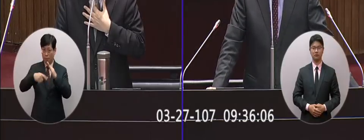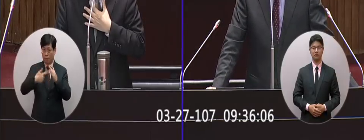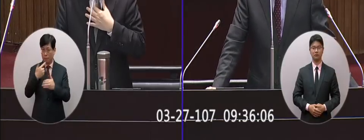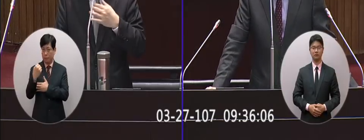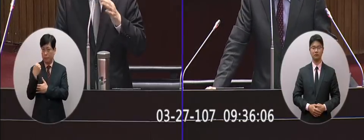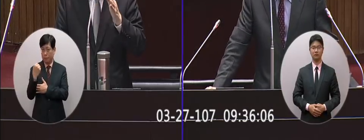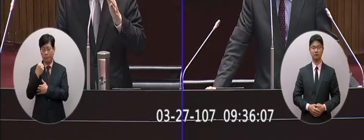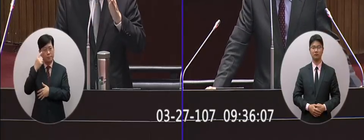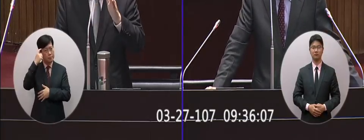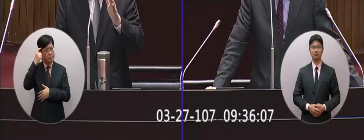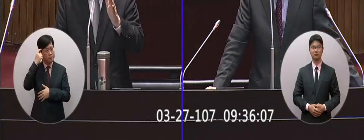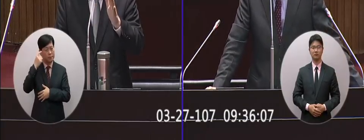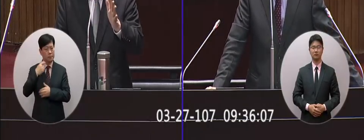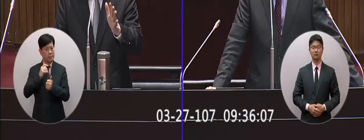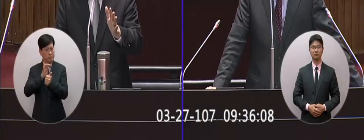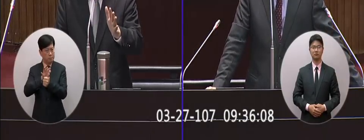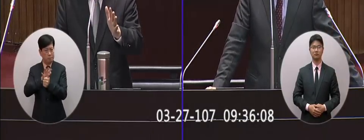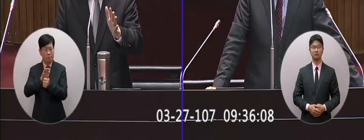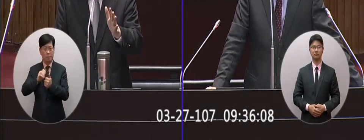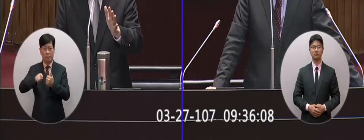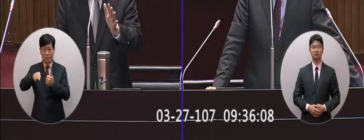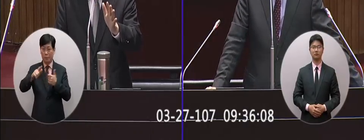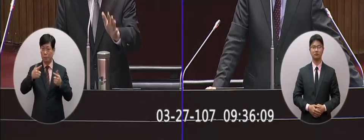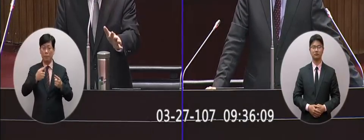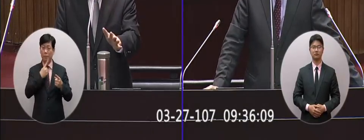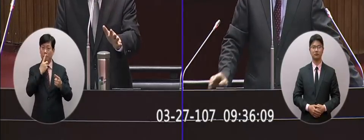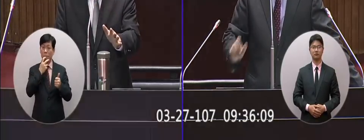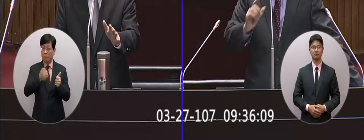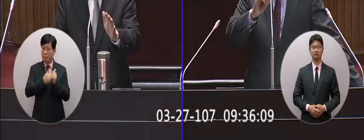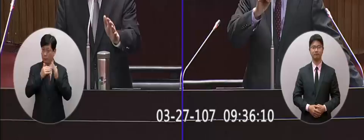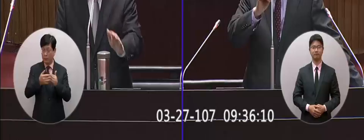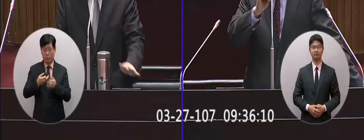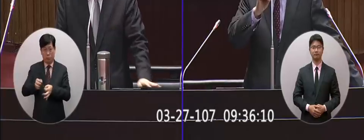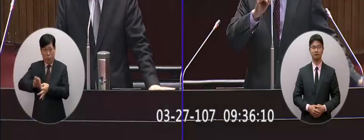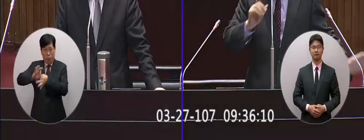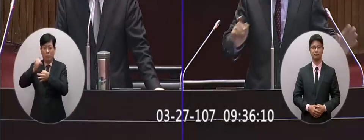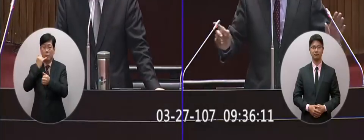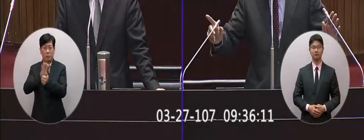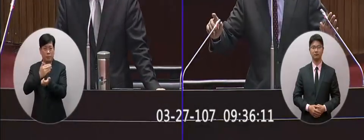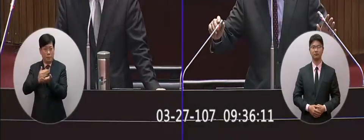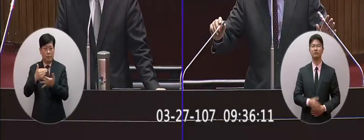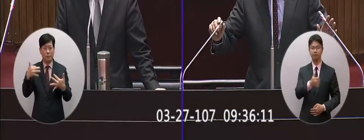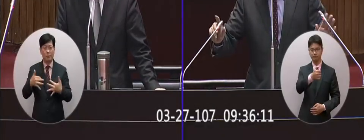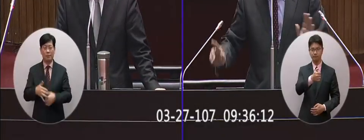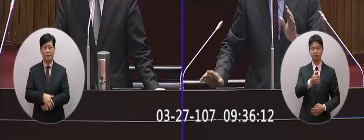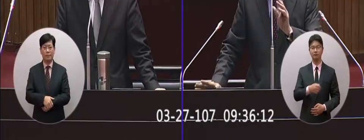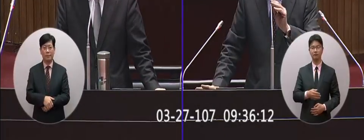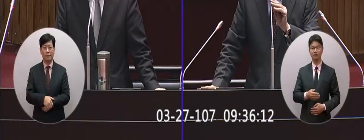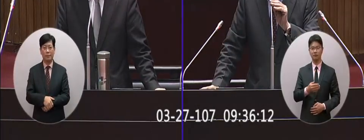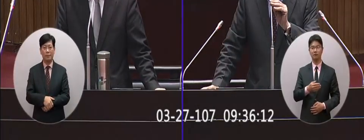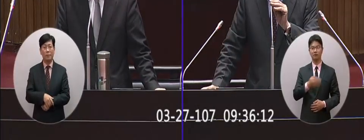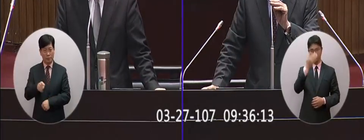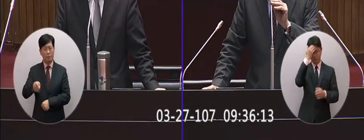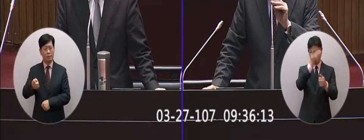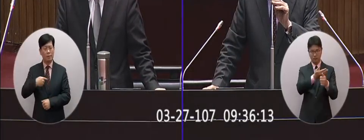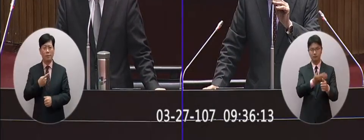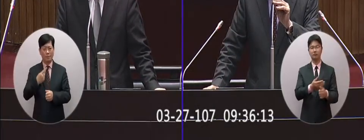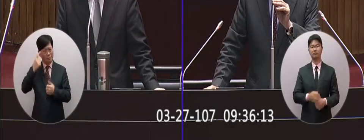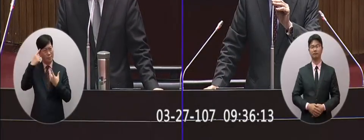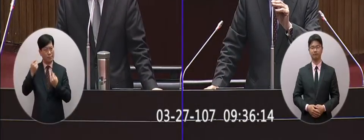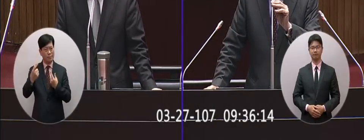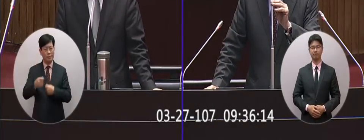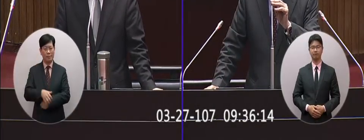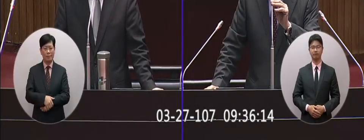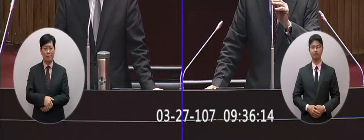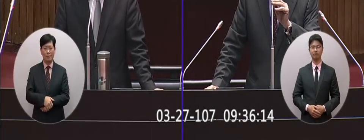极的想要哈给予非直辖市更多的经费，可以去解决地方的问题。 谢谢啊，拜托一下。 这点理念是跟你一样